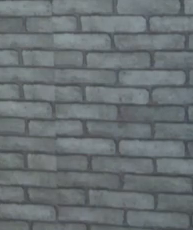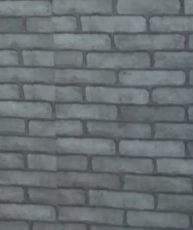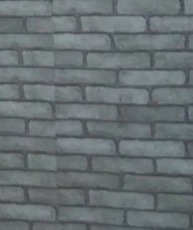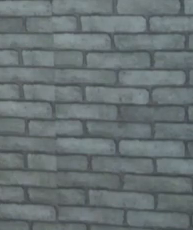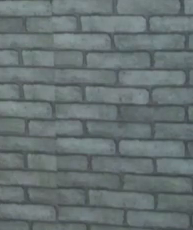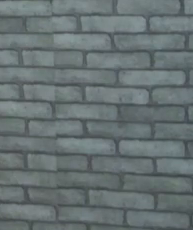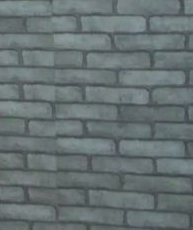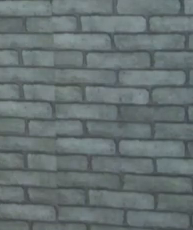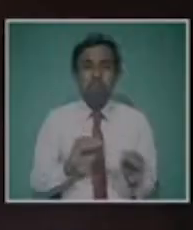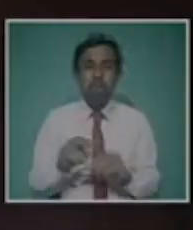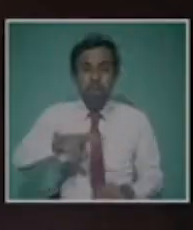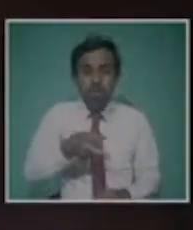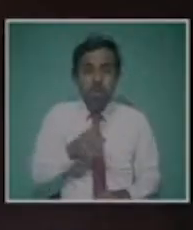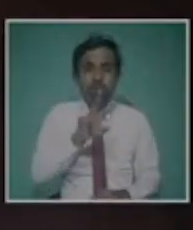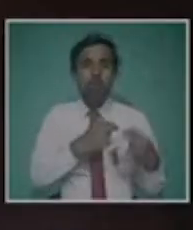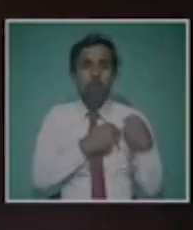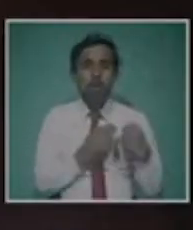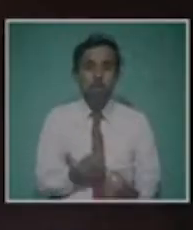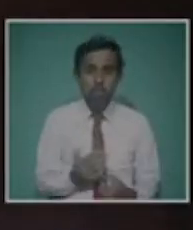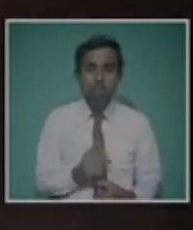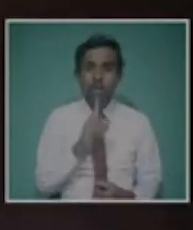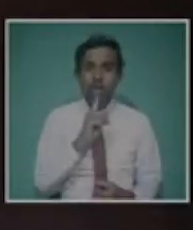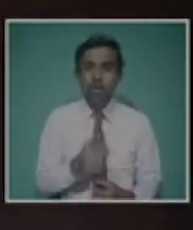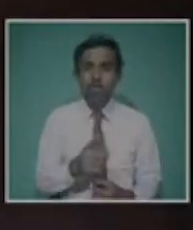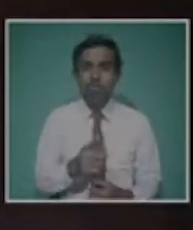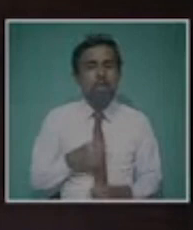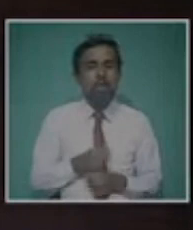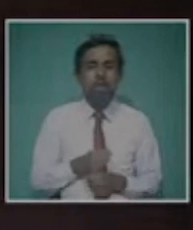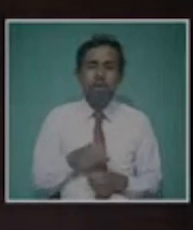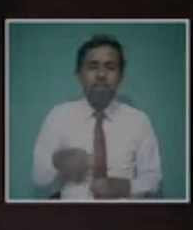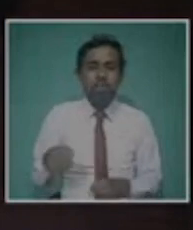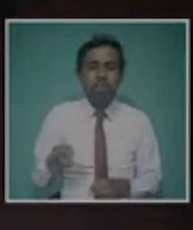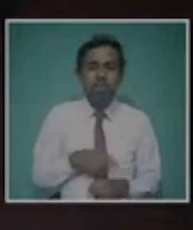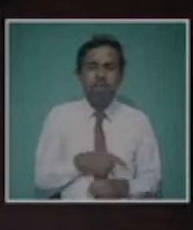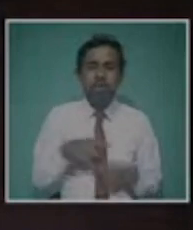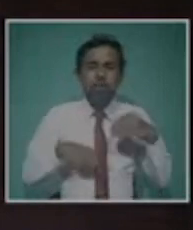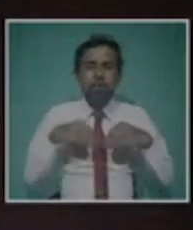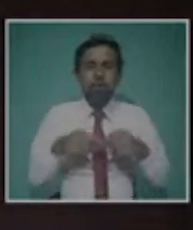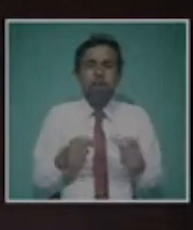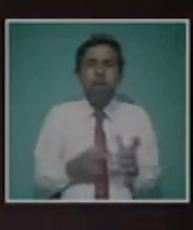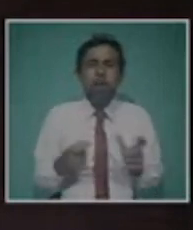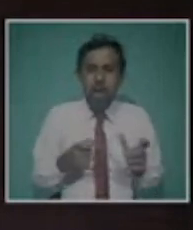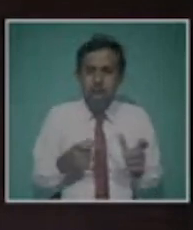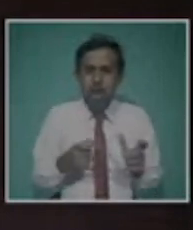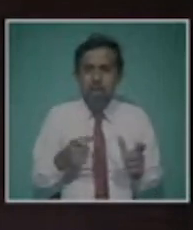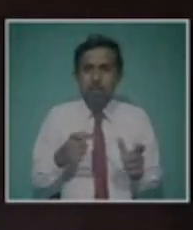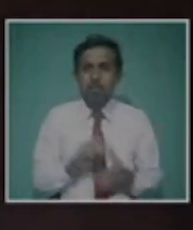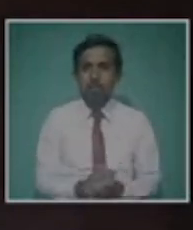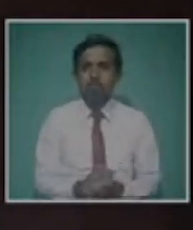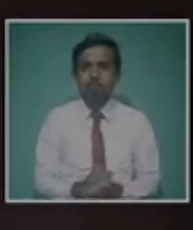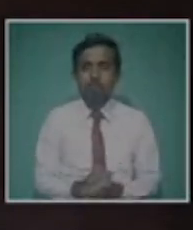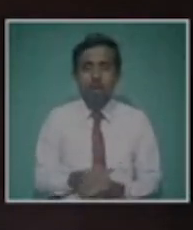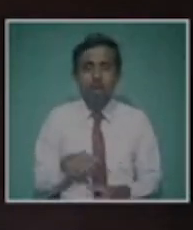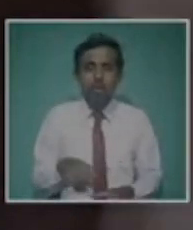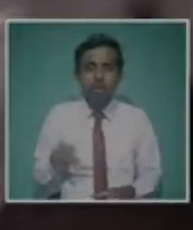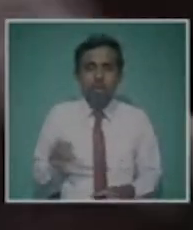மௌரூஃப் அவர்கள் ஒரு விஷயம் பேசியிருந்தாரு. இன்று இந்த அரசாங்கம் இன்று தேர்தலுக்கு பயப்படுகின்றார்கள், இன்று மக்கள் மத்தியிலே செல்வதற்கு இன்று அஞ்சுகின்றார்கள், இன்று எத்தனையோ